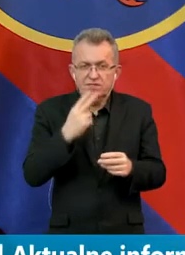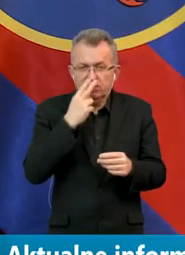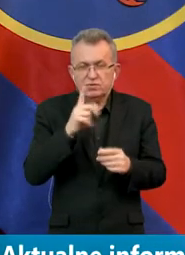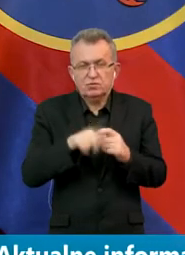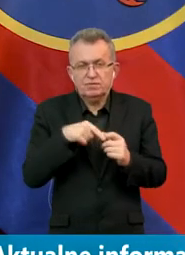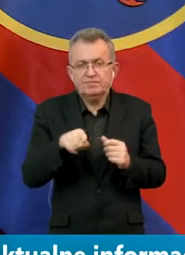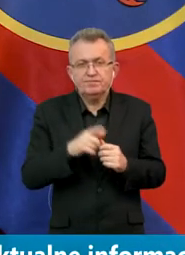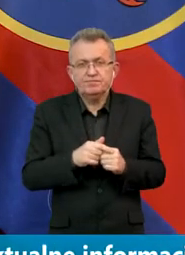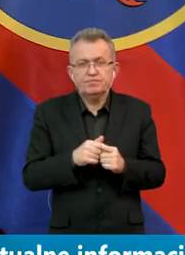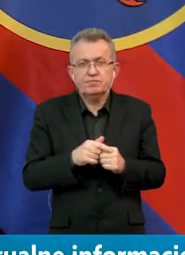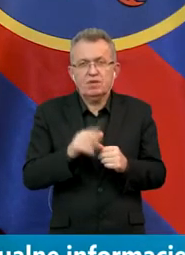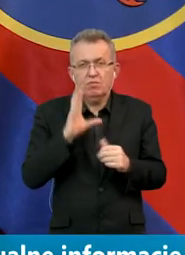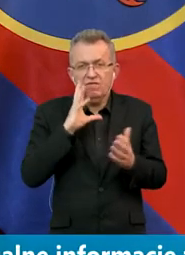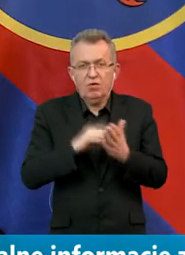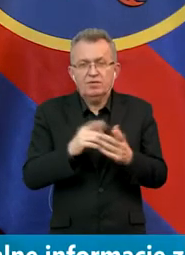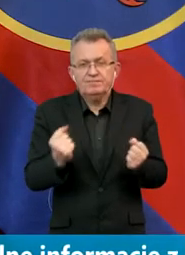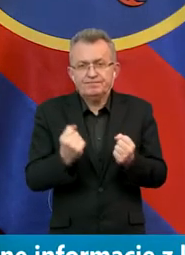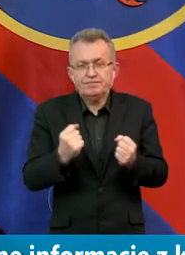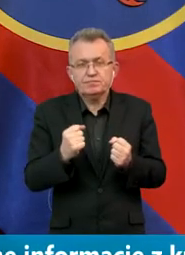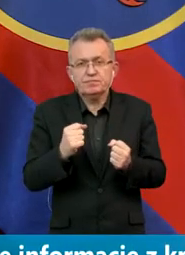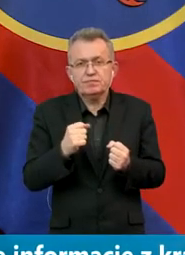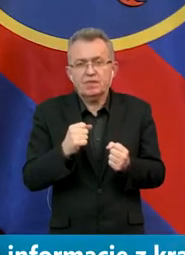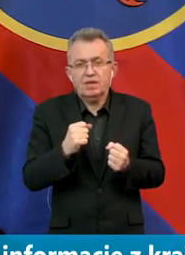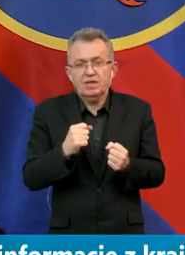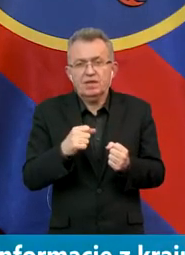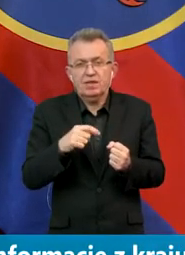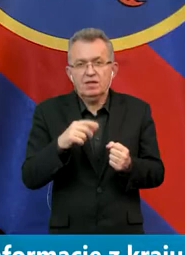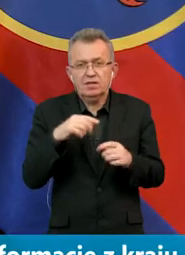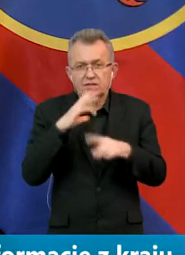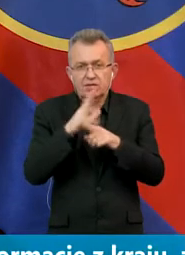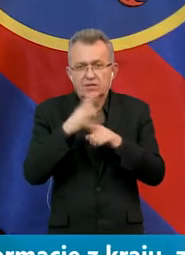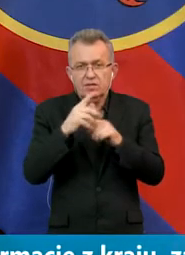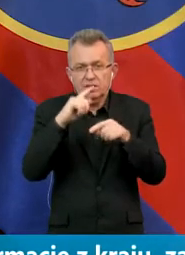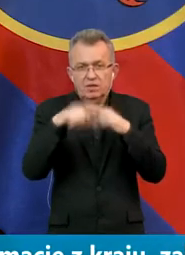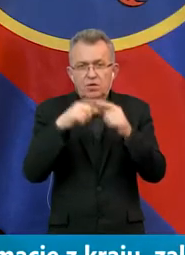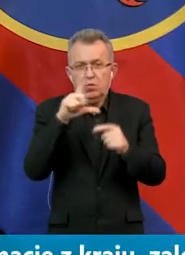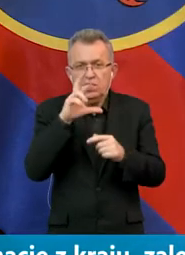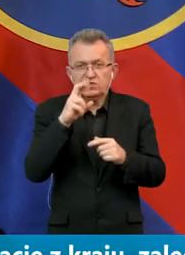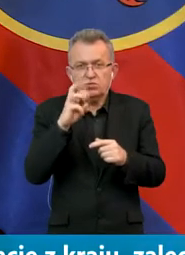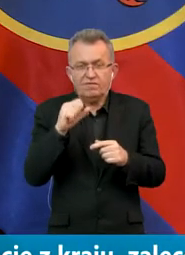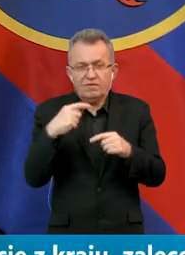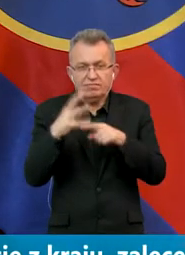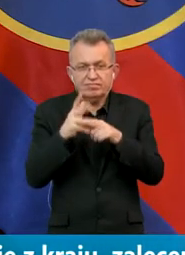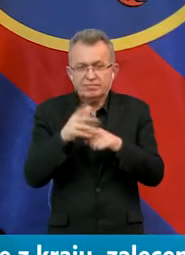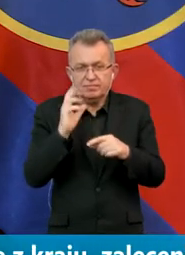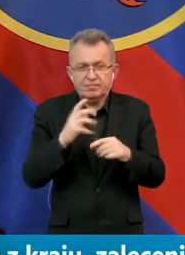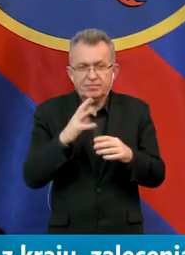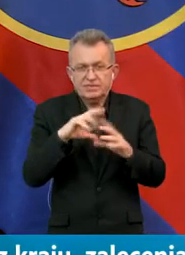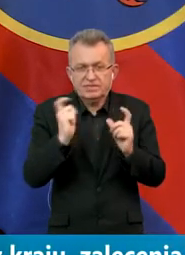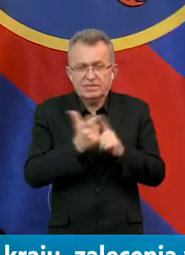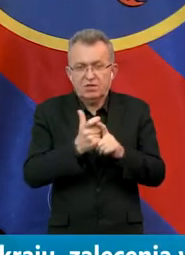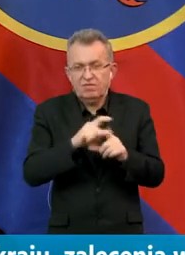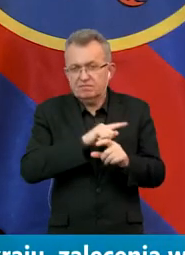że powoli uruchamiamy diabelski młyn na Łasztowni. Przypomnę, że będzie z nami przez cały